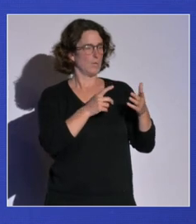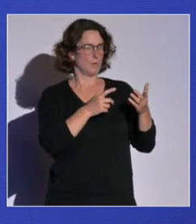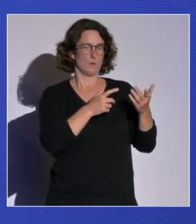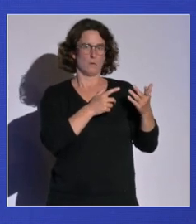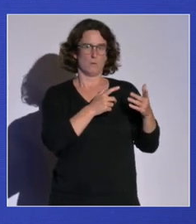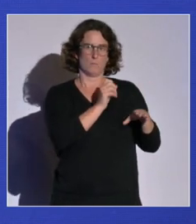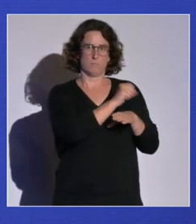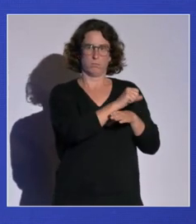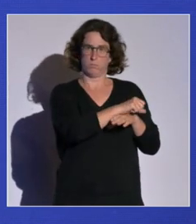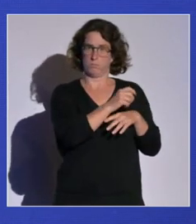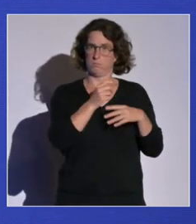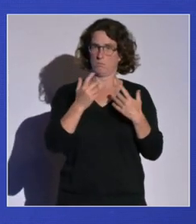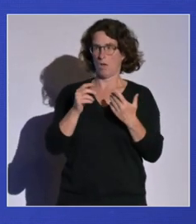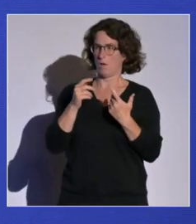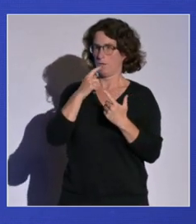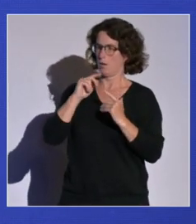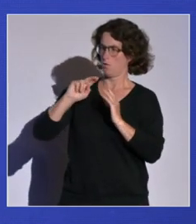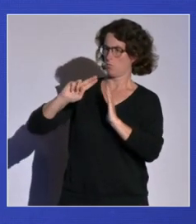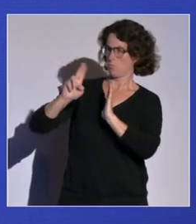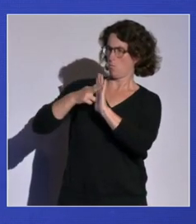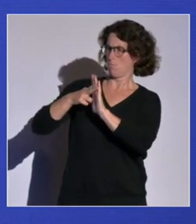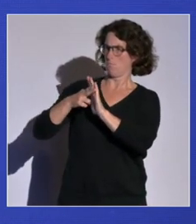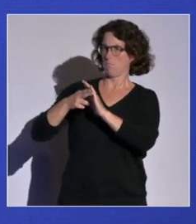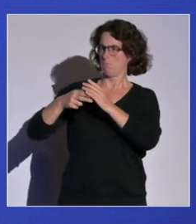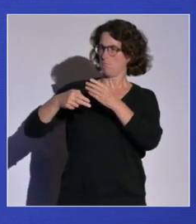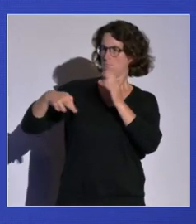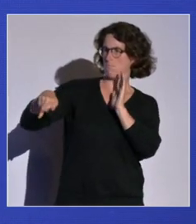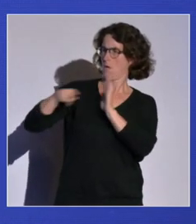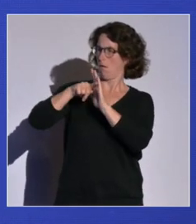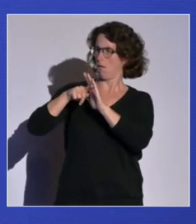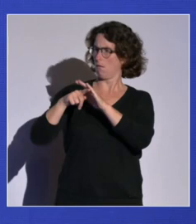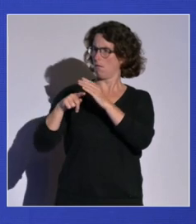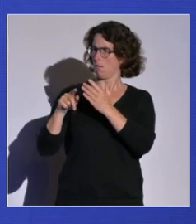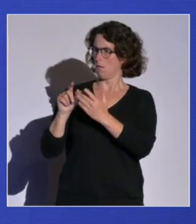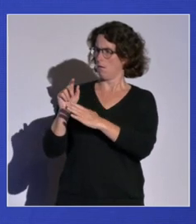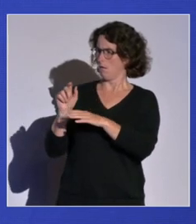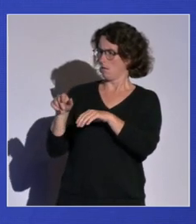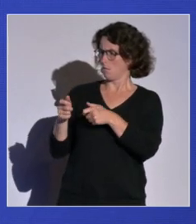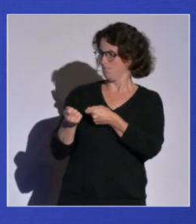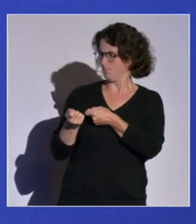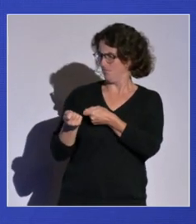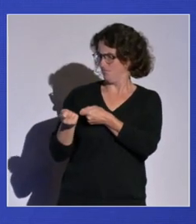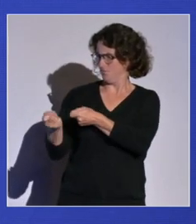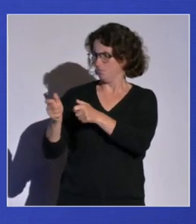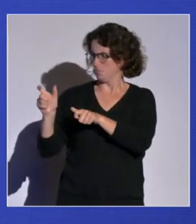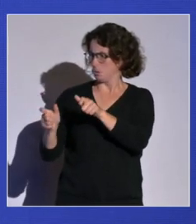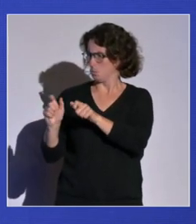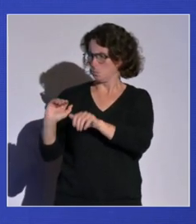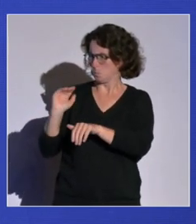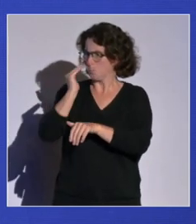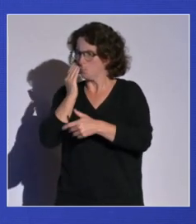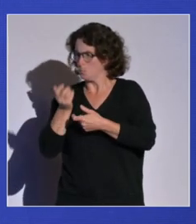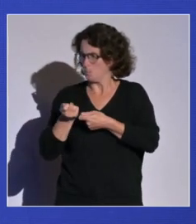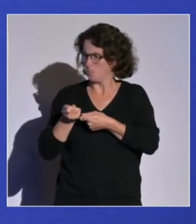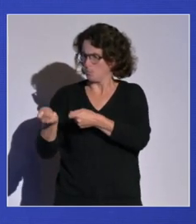règles, on va obliger les gens à plier les chines et tout ce qui sort... Par exemple, les